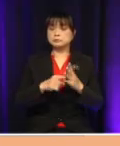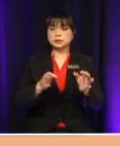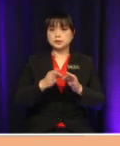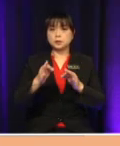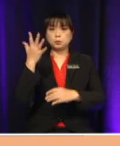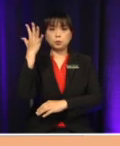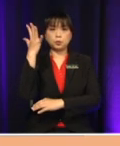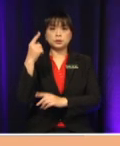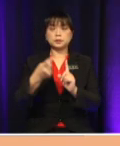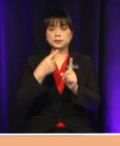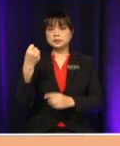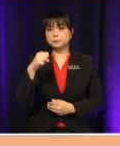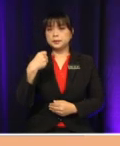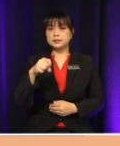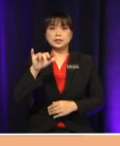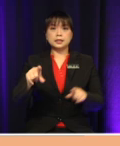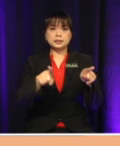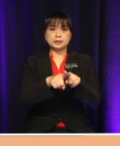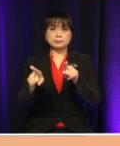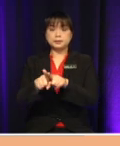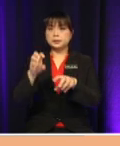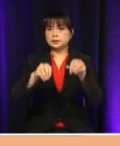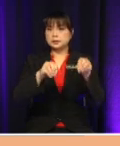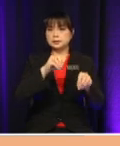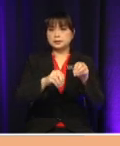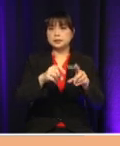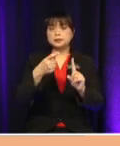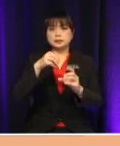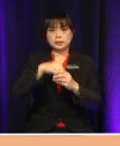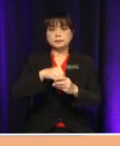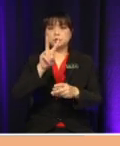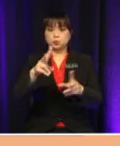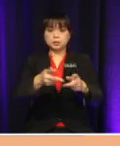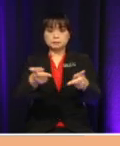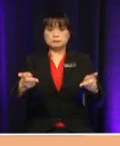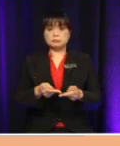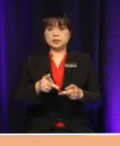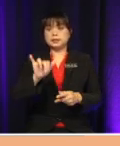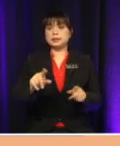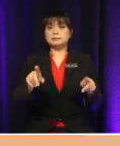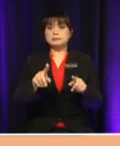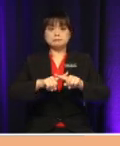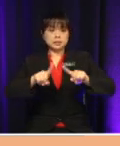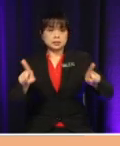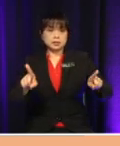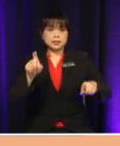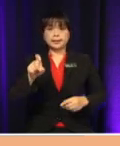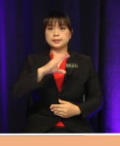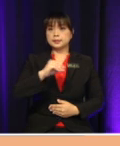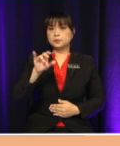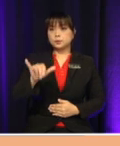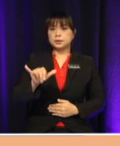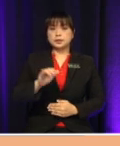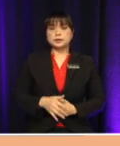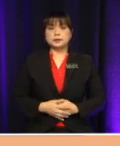daripada spesies yang sama ditanam dalam dua plot yang berbeda kita ada dua pelaut berbeza X dan Y tiada gambar raja hanya